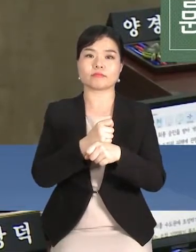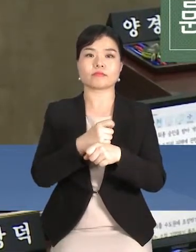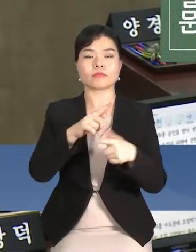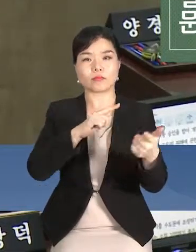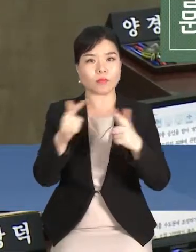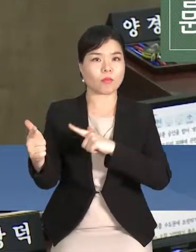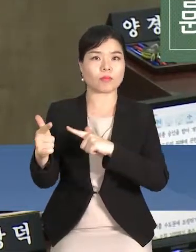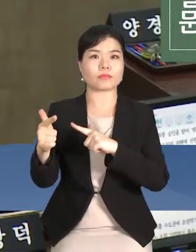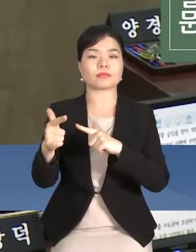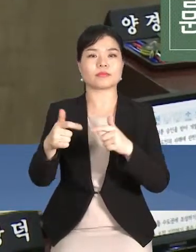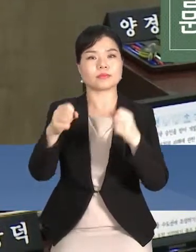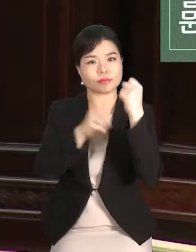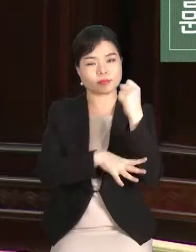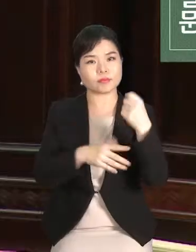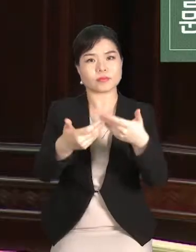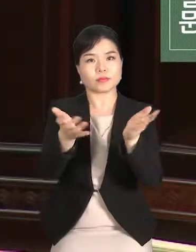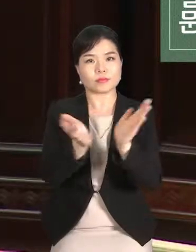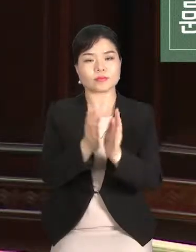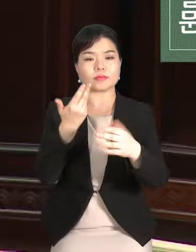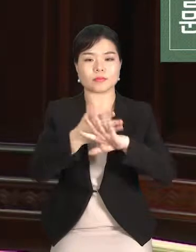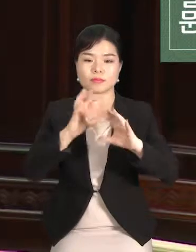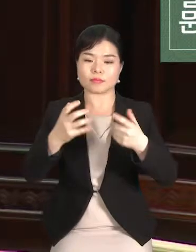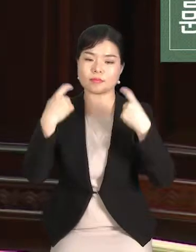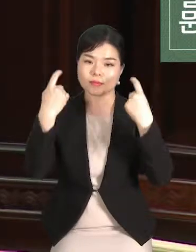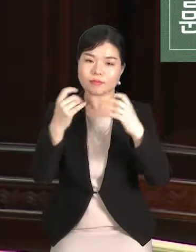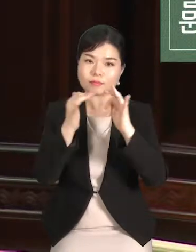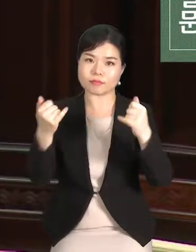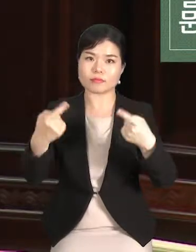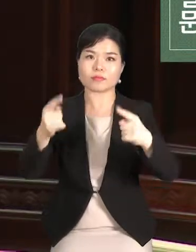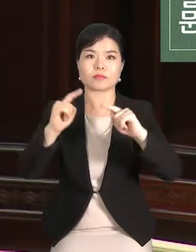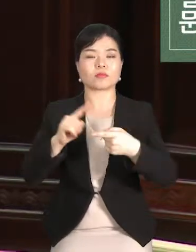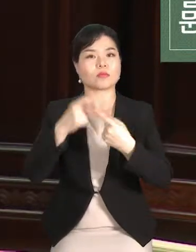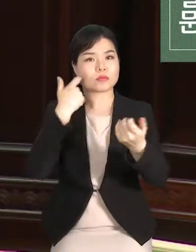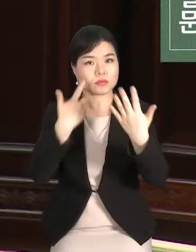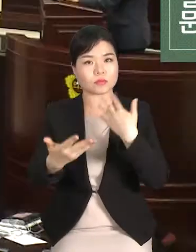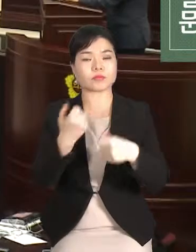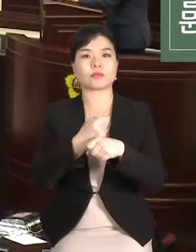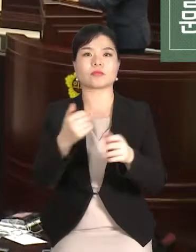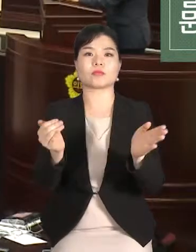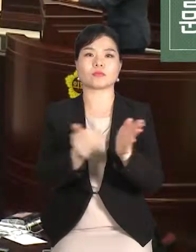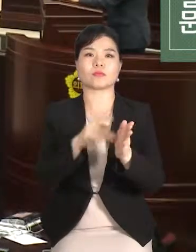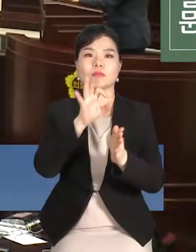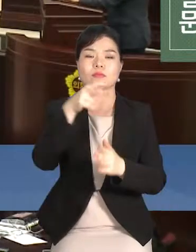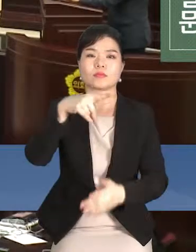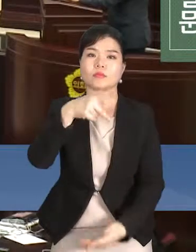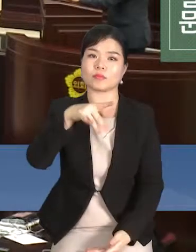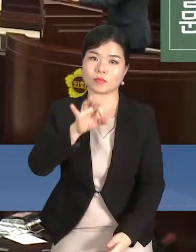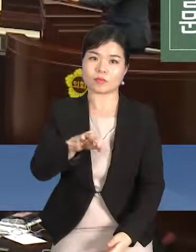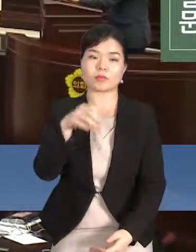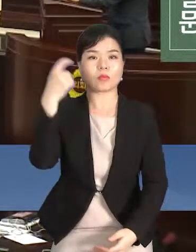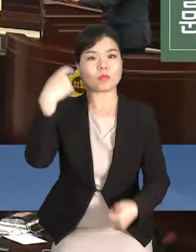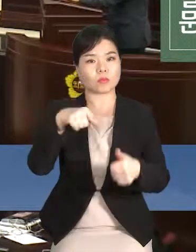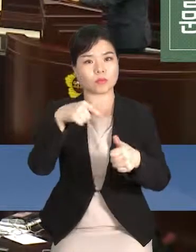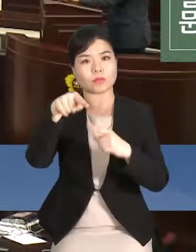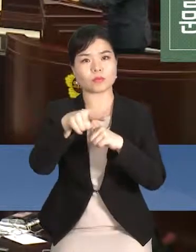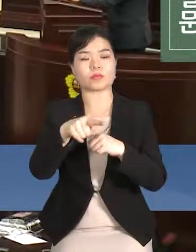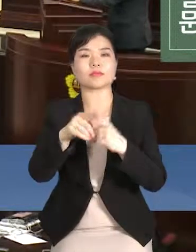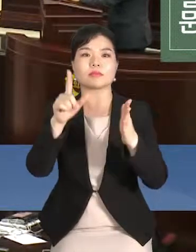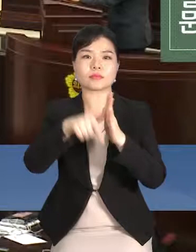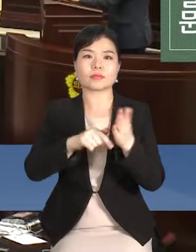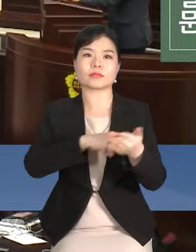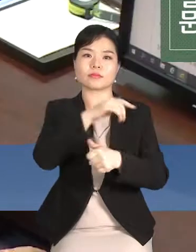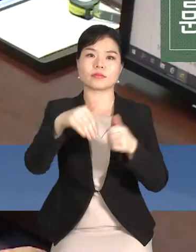요구, 기초단체 외국인수 특례 인정과 관련한 질의를 진행했으며 이재정 교육감을 상대로 시대 상황을